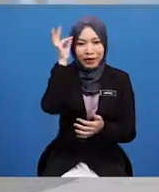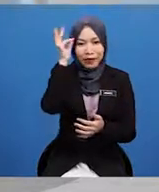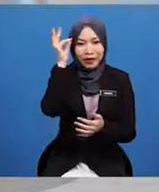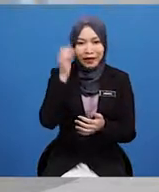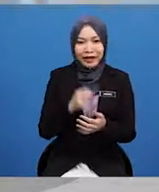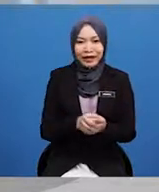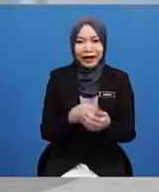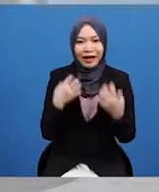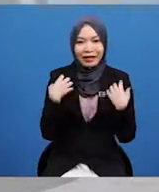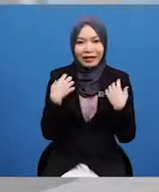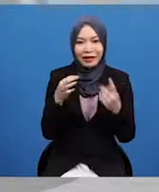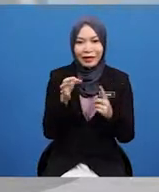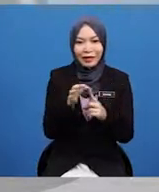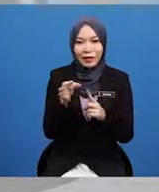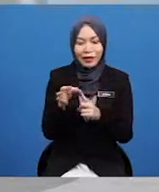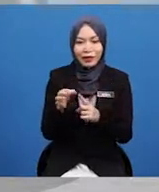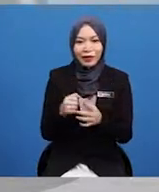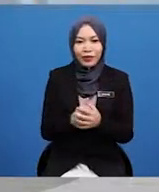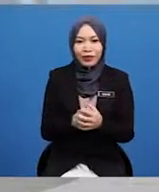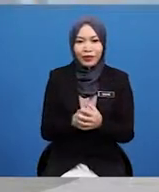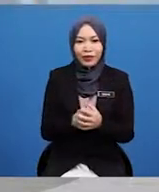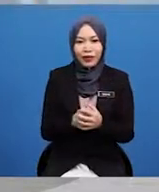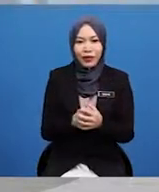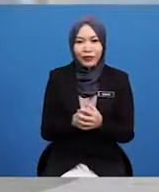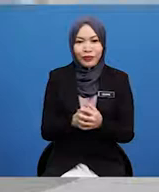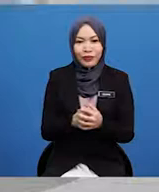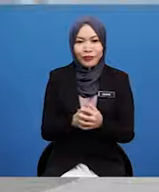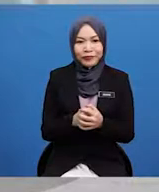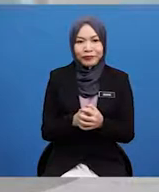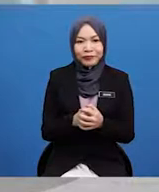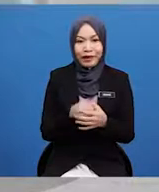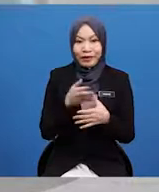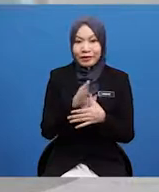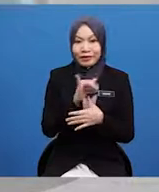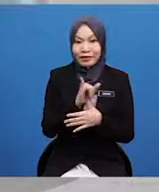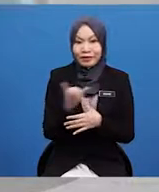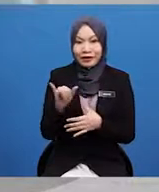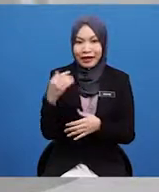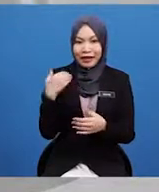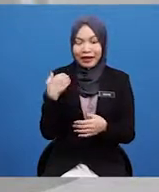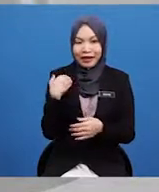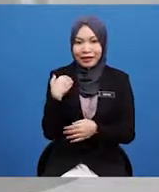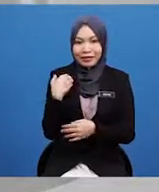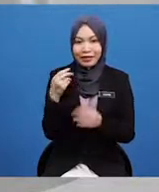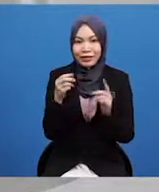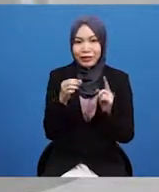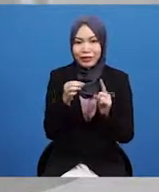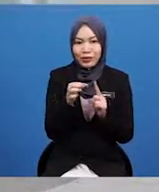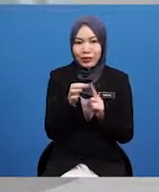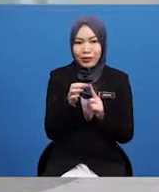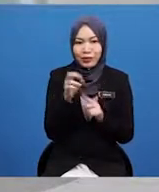disediakan. Jadi, huruf seterusnya? Huruf N. Bagus! Ada dua huruf N.